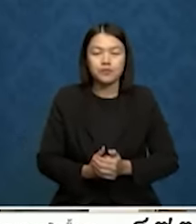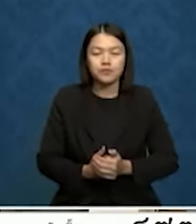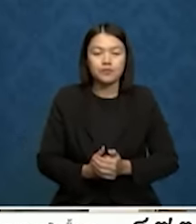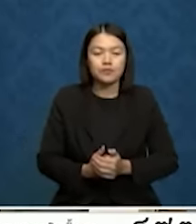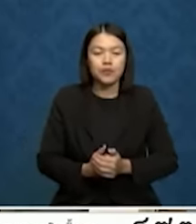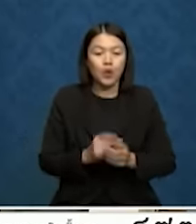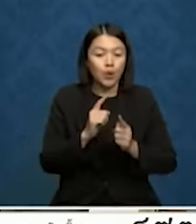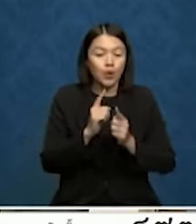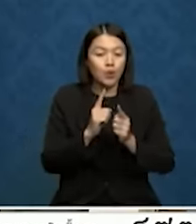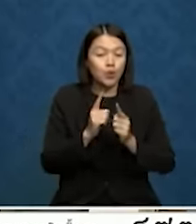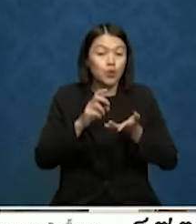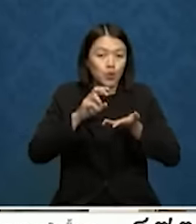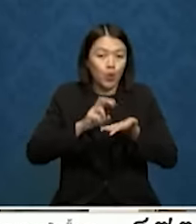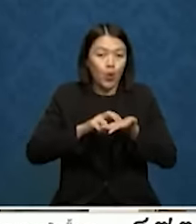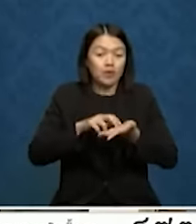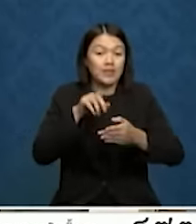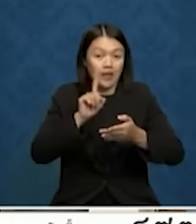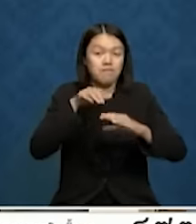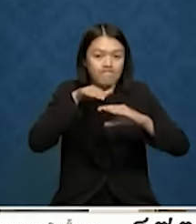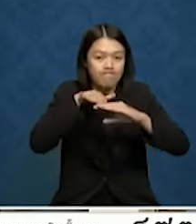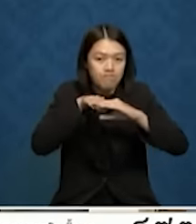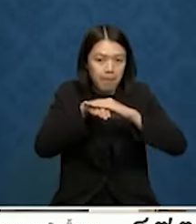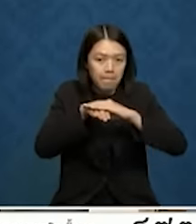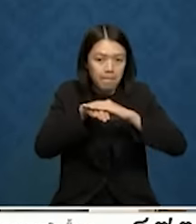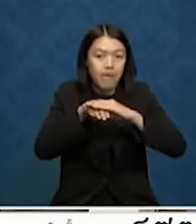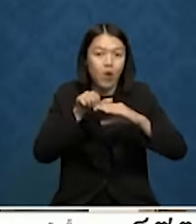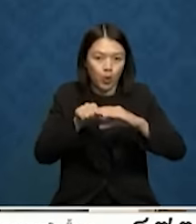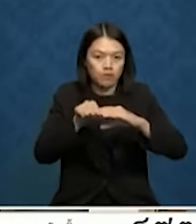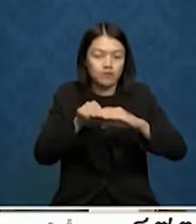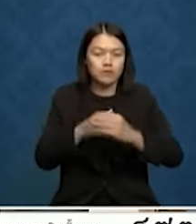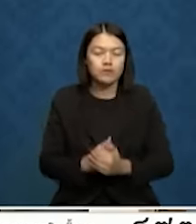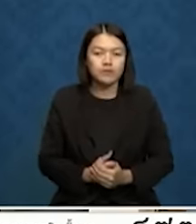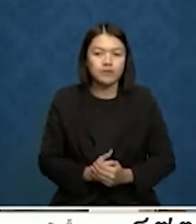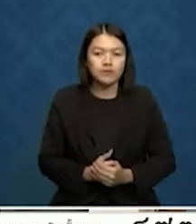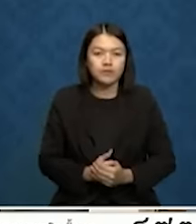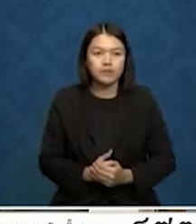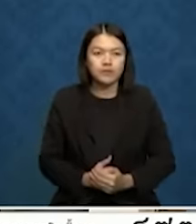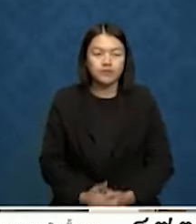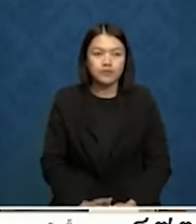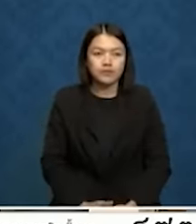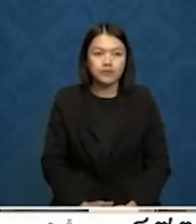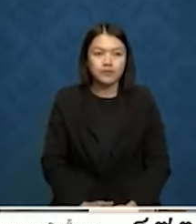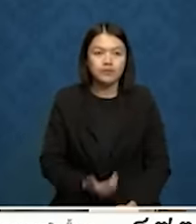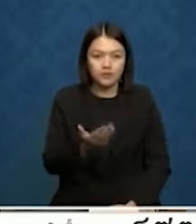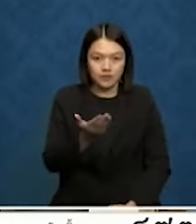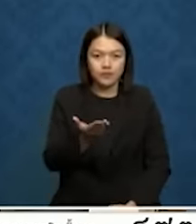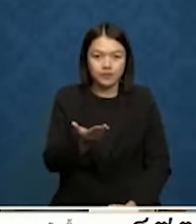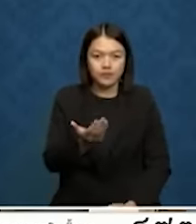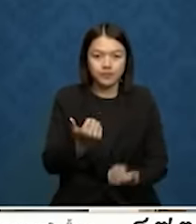กลงไว้คือผู้ที่จะรับรองขอให้กดบัตรแสดงตนครับนะเชิญได้เลย